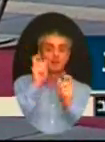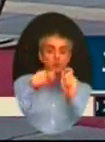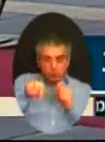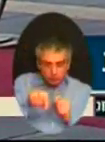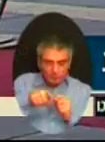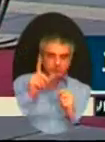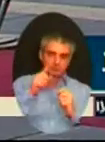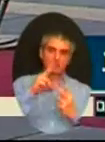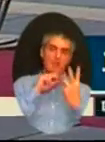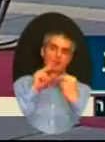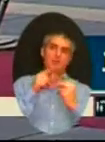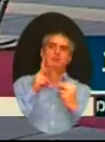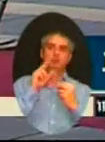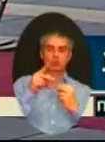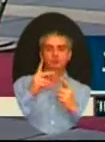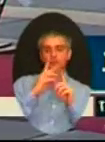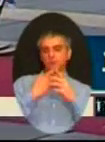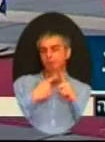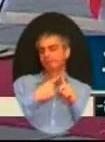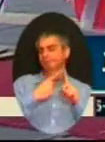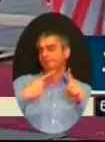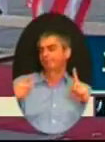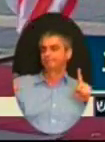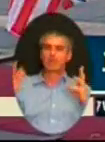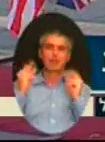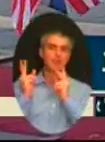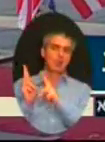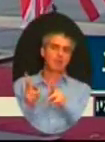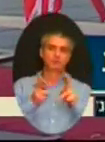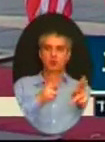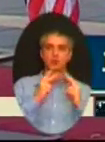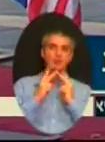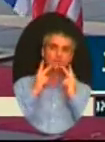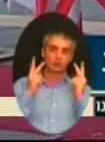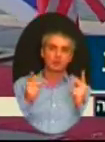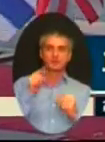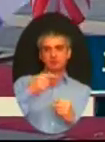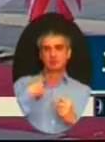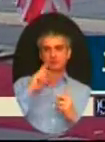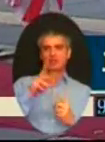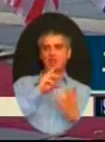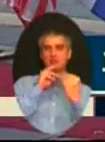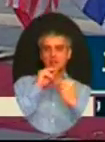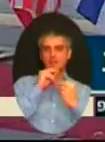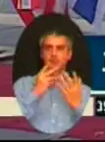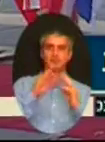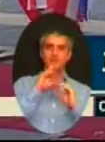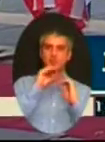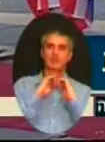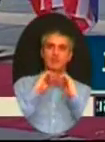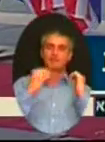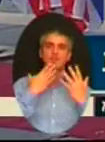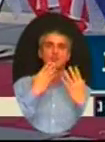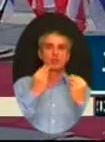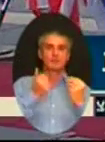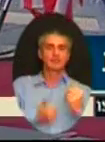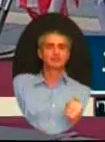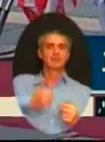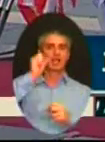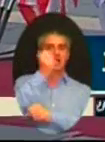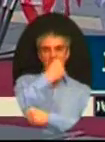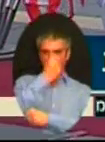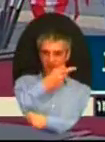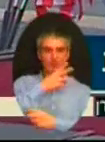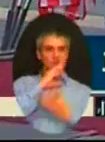התושבים צריך לדבר, יש מנעד רחב מאוד של פתרונות, ועל זה נצטרך לדבר ולדון בנפרד. תודה לך, השרה רגב. תודה